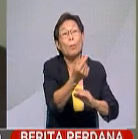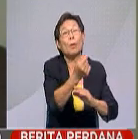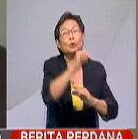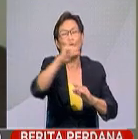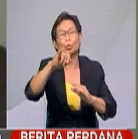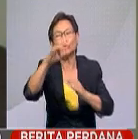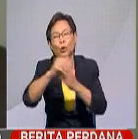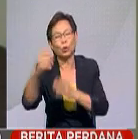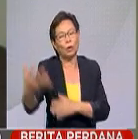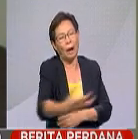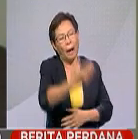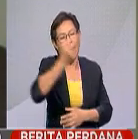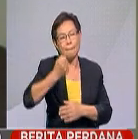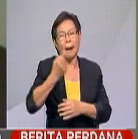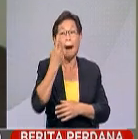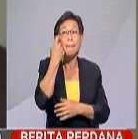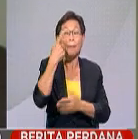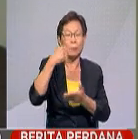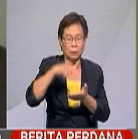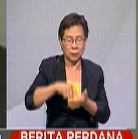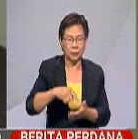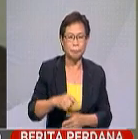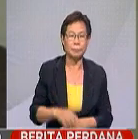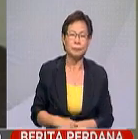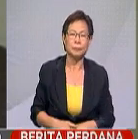jutaan ringgit disita.